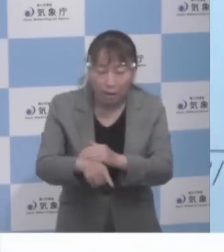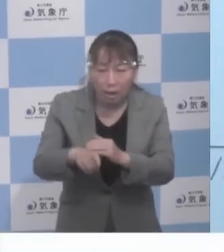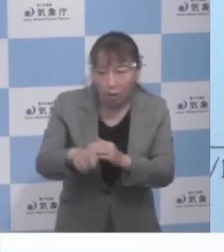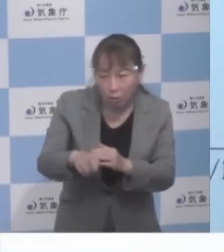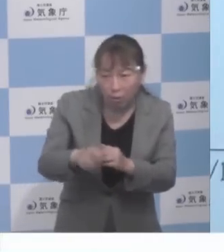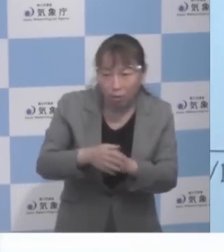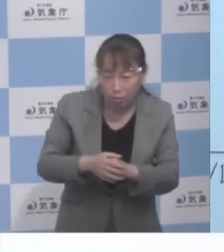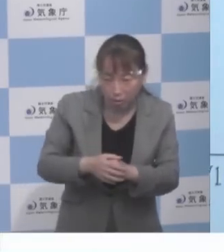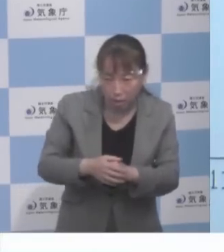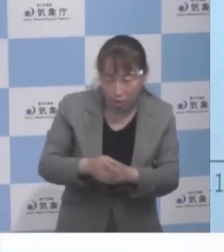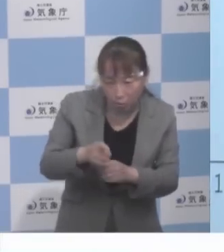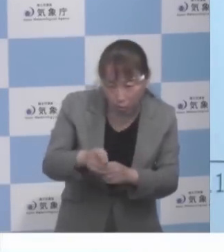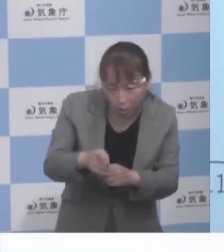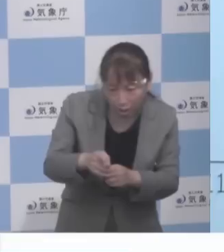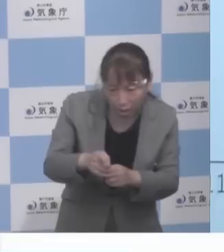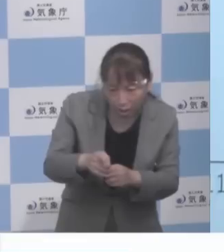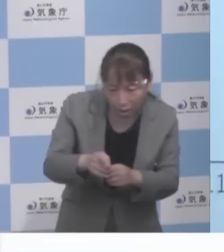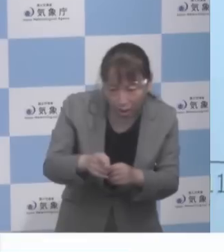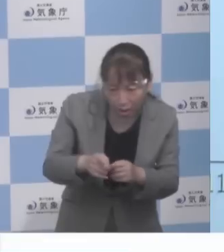18日ぐらいから、